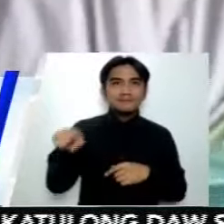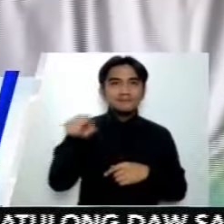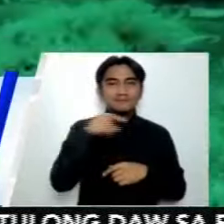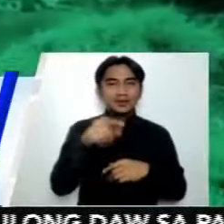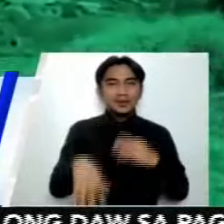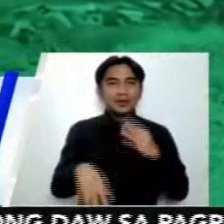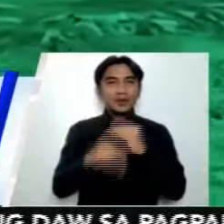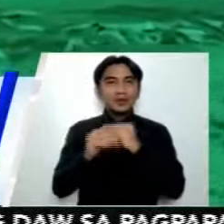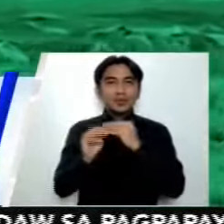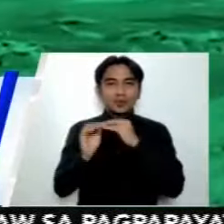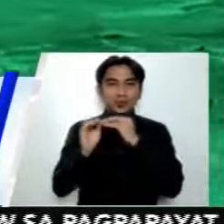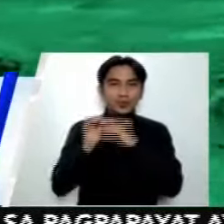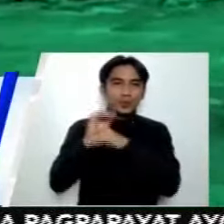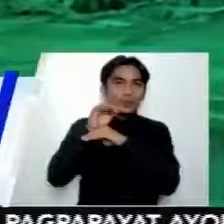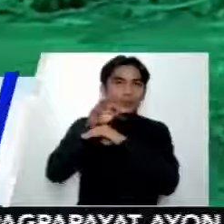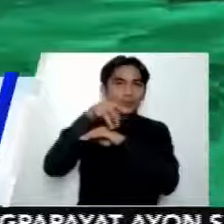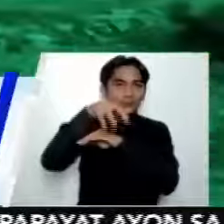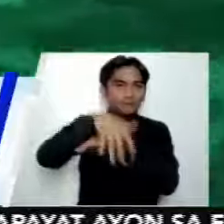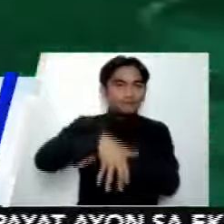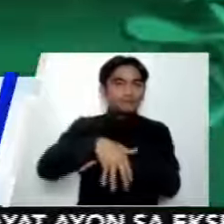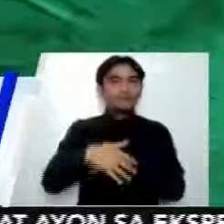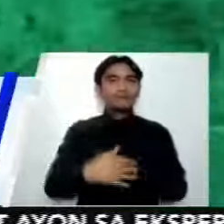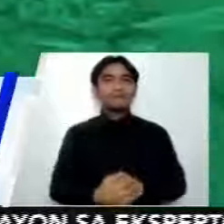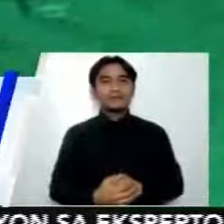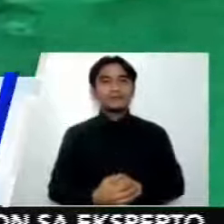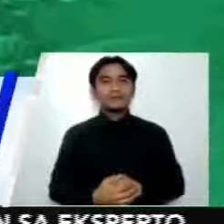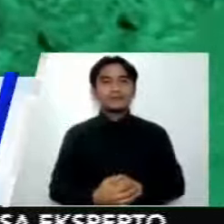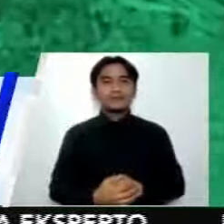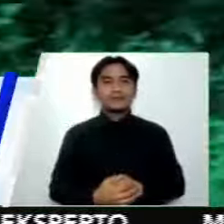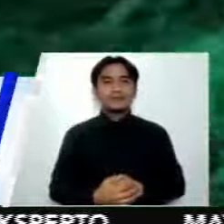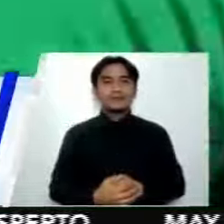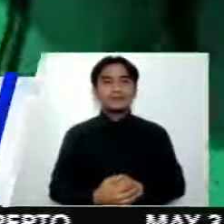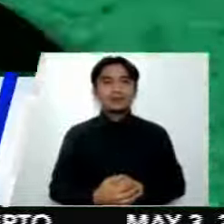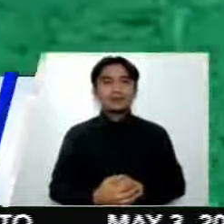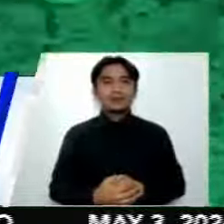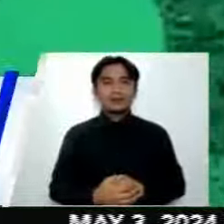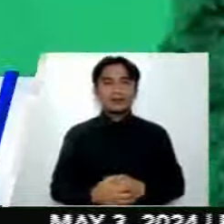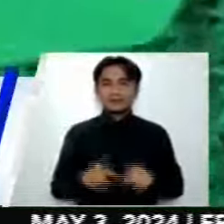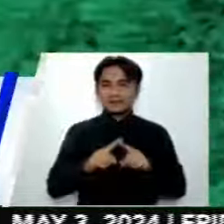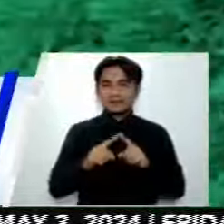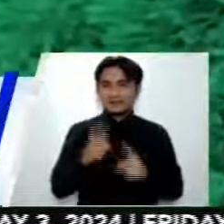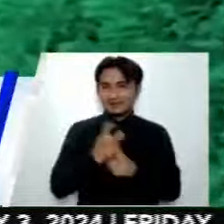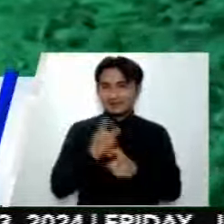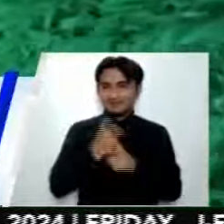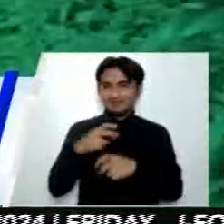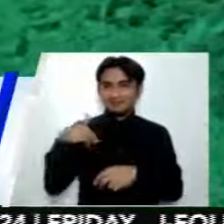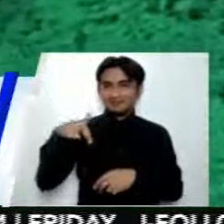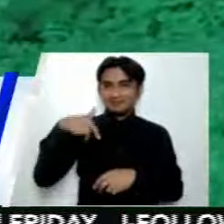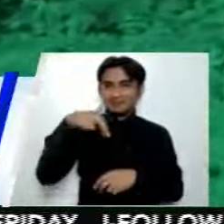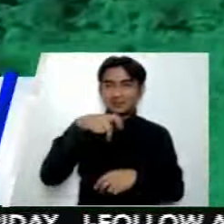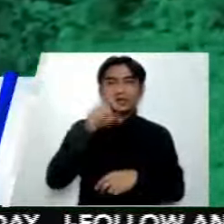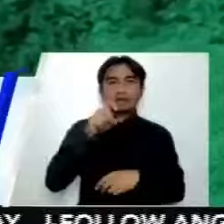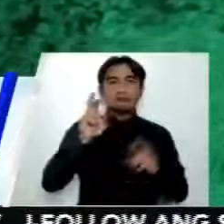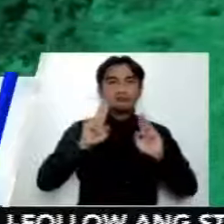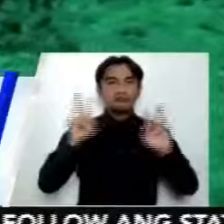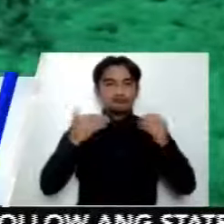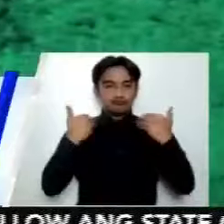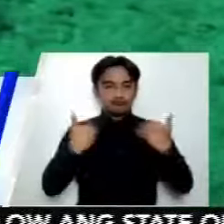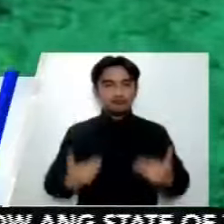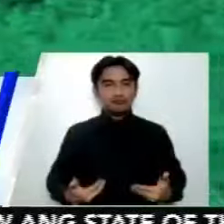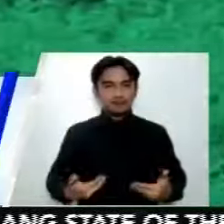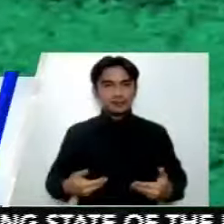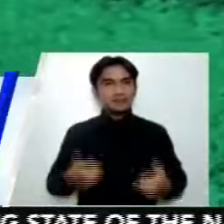ng tubig pero di rin daw biro ang pagpunta roon dahil kailangang ihanda ang sarili sa mahaba-habang